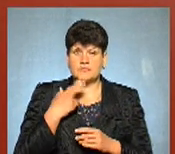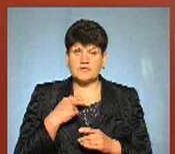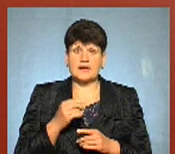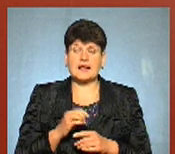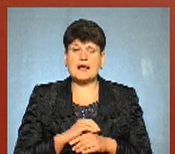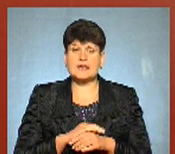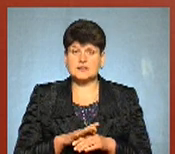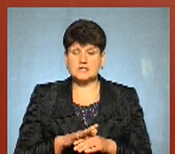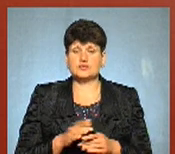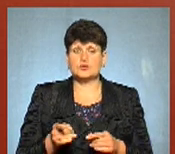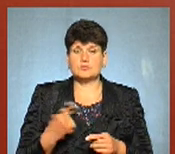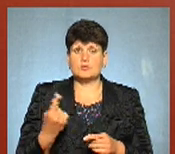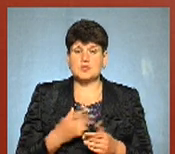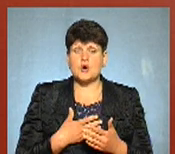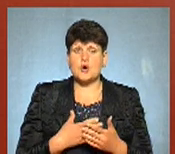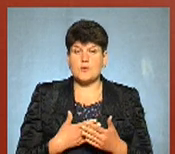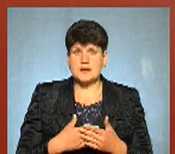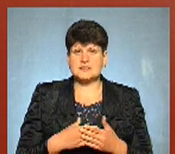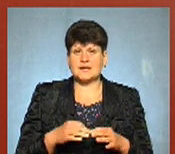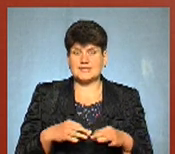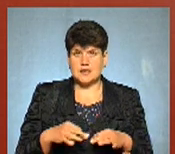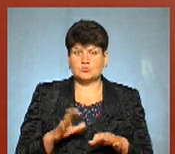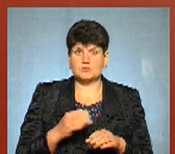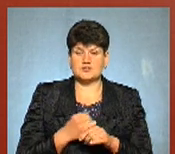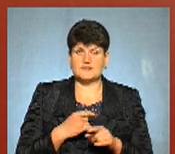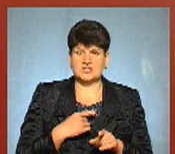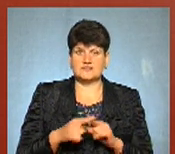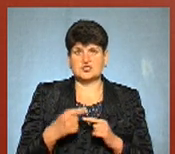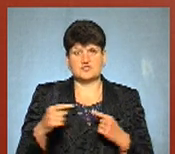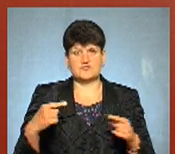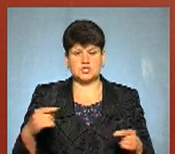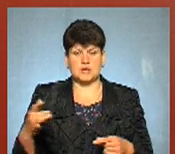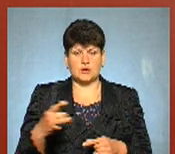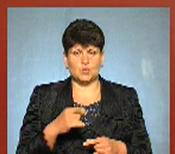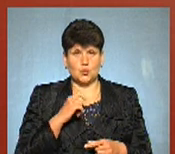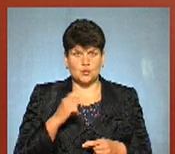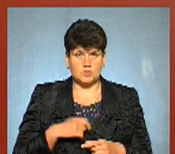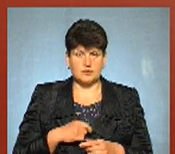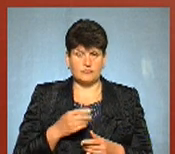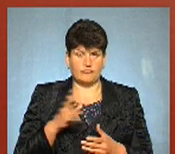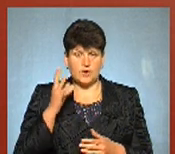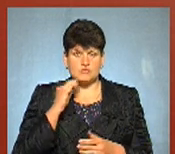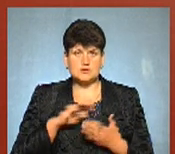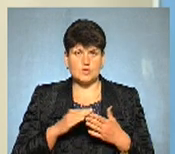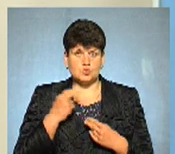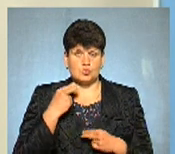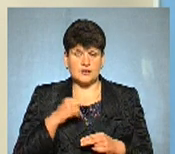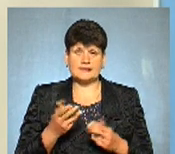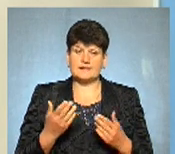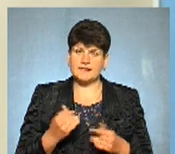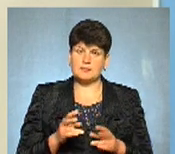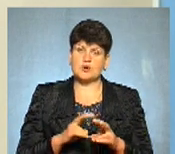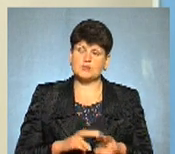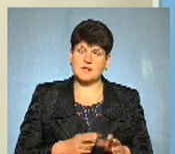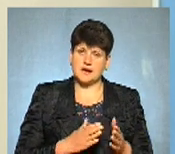області громадський транспорт почне працювати швидше, ніж, для прикладу, в інших регіонах України, враховуючи ситуацію покращення? Так, давайте ми тоді